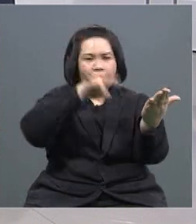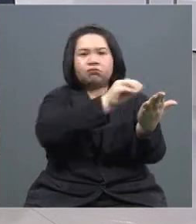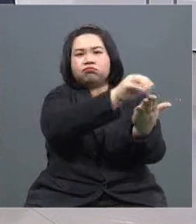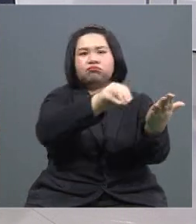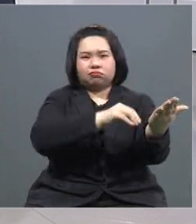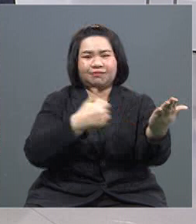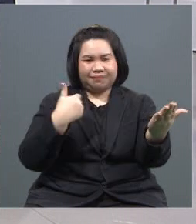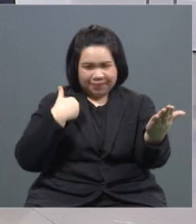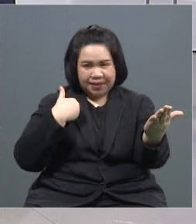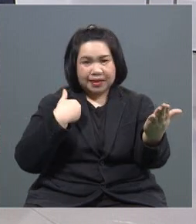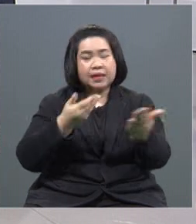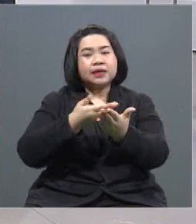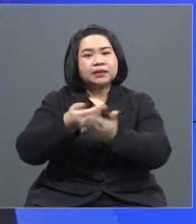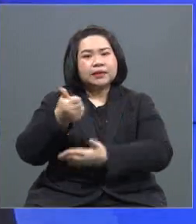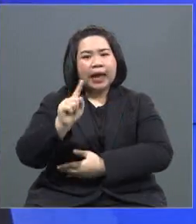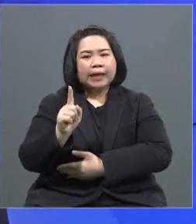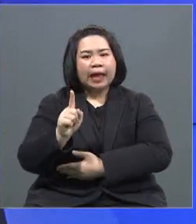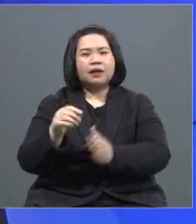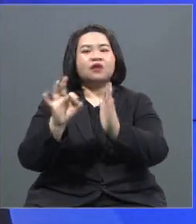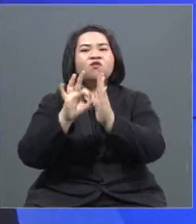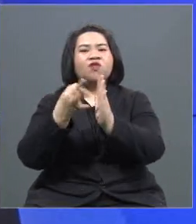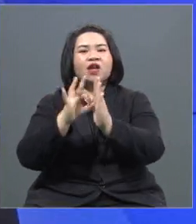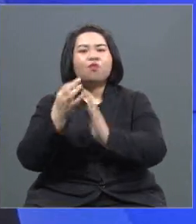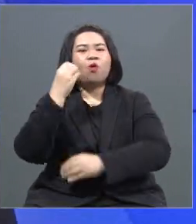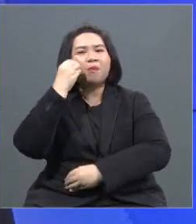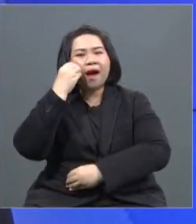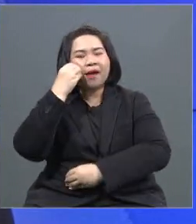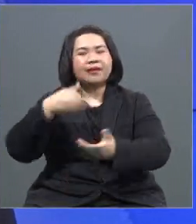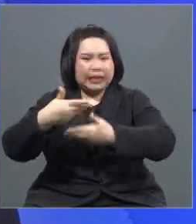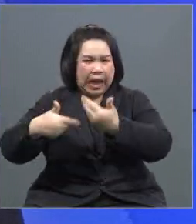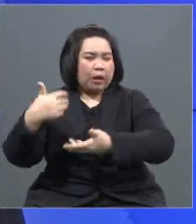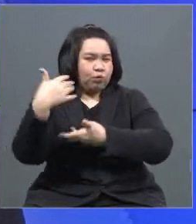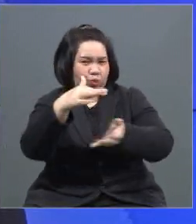ก็ซื้อได้ที่เพจของบ้านทองหยอดคือเราขายส่